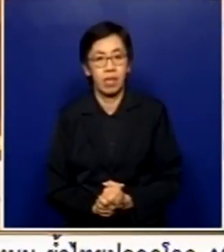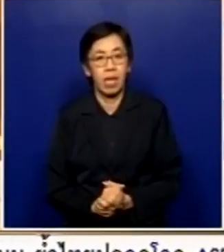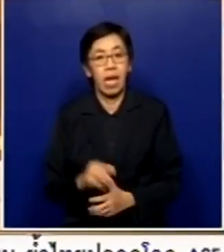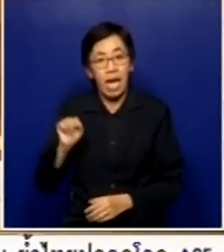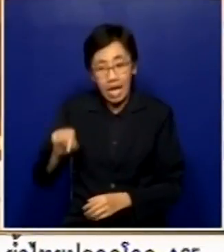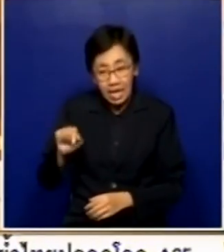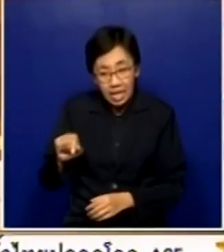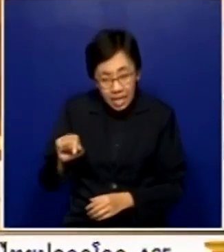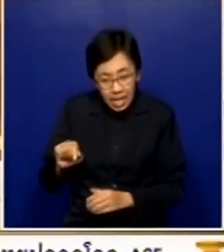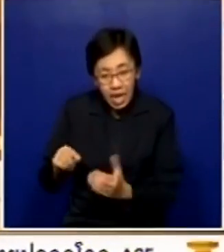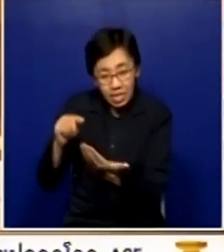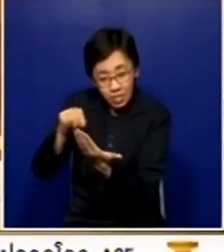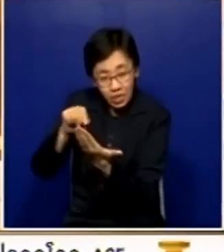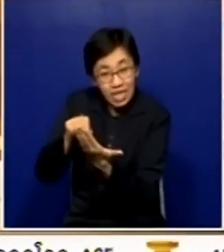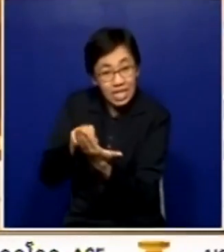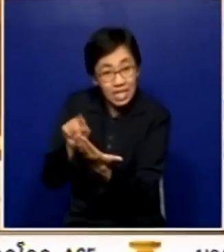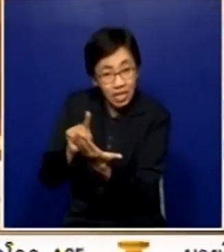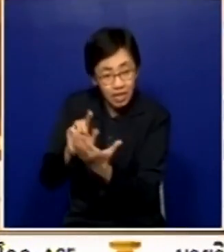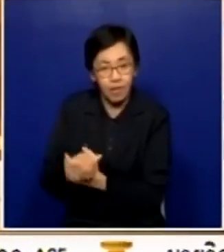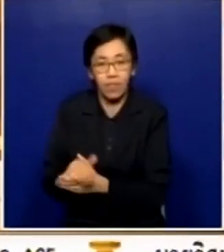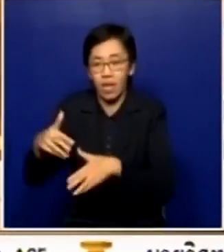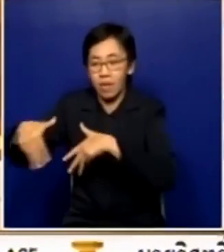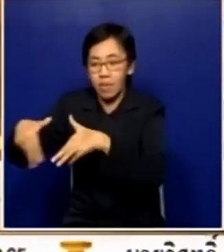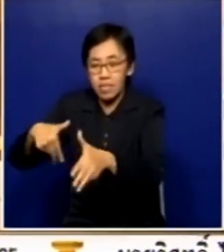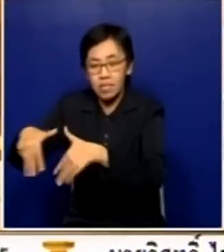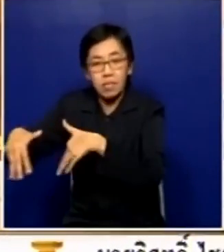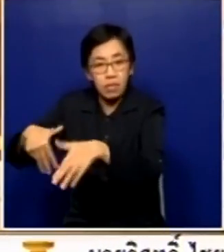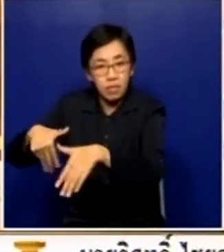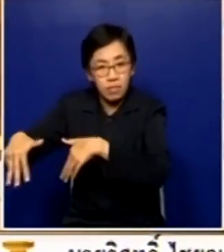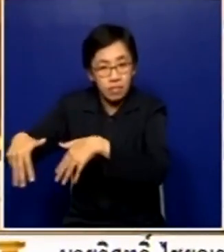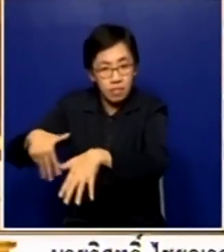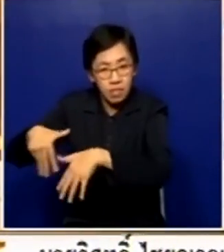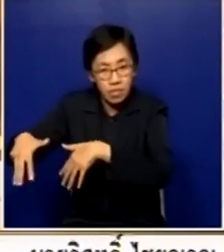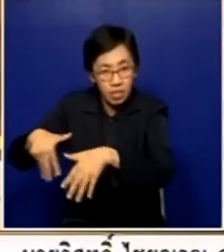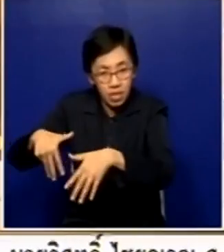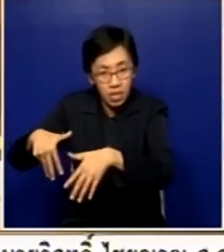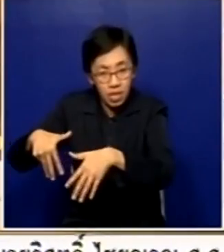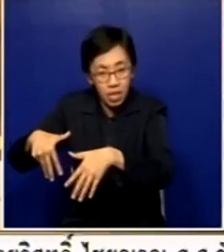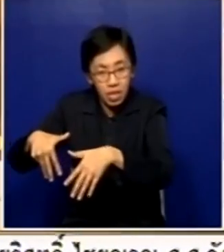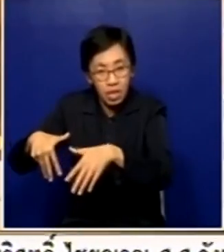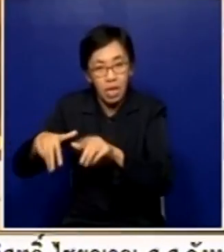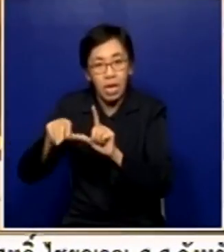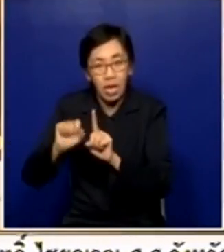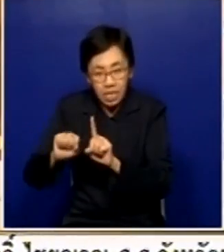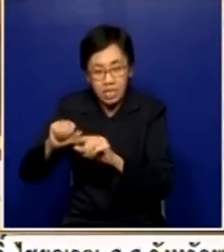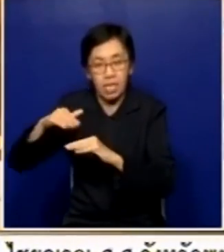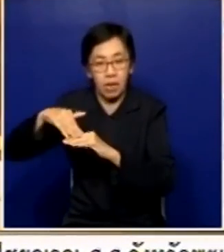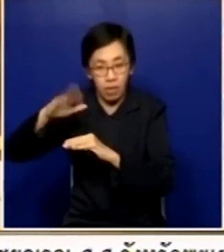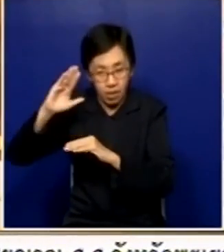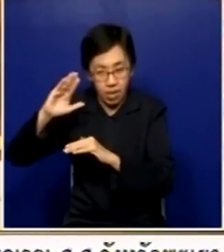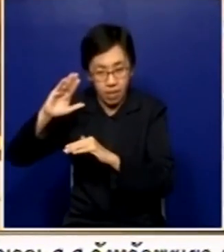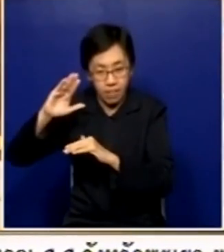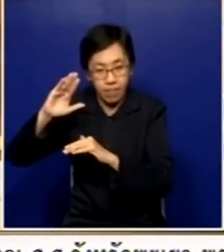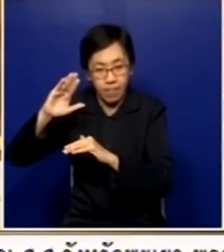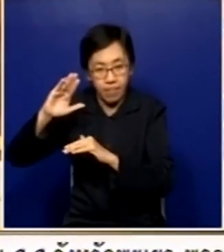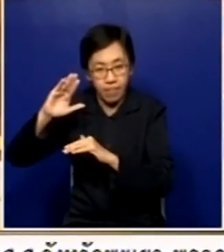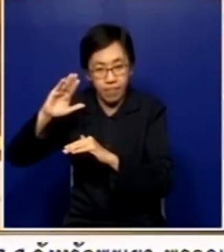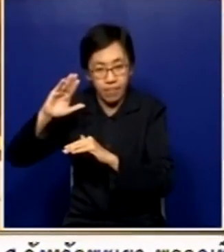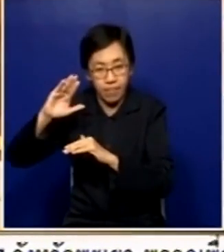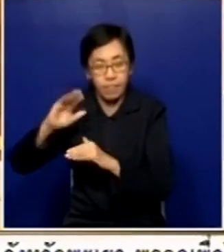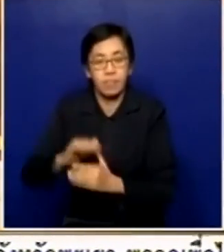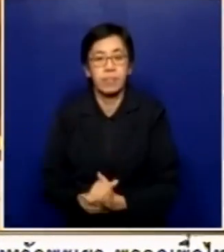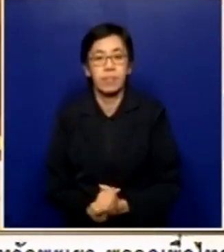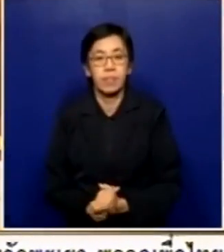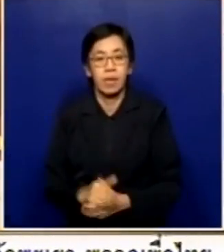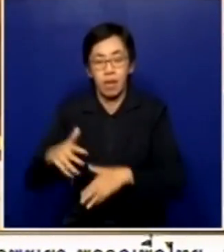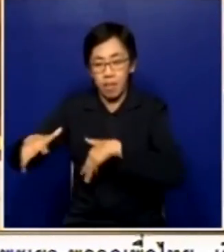ของใบชาชนกว่า 1 000คนเท่ห์